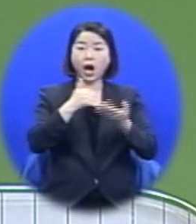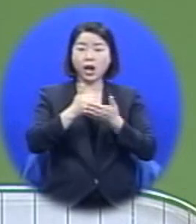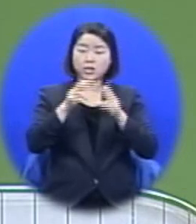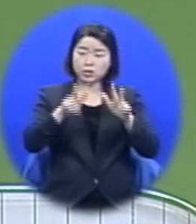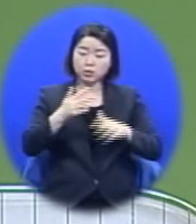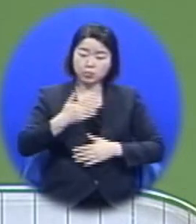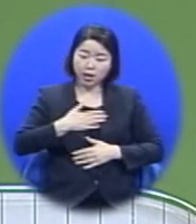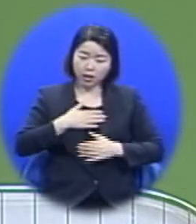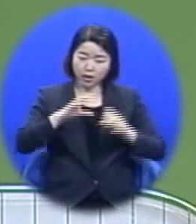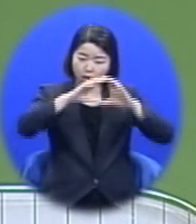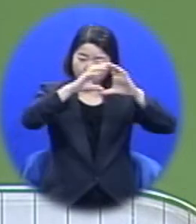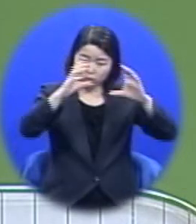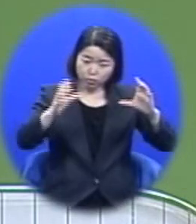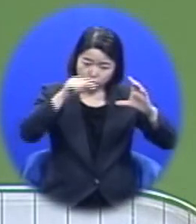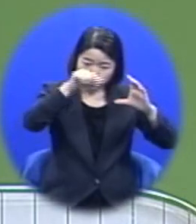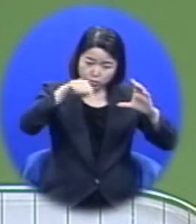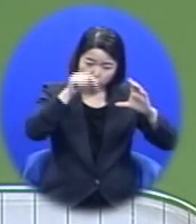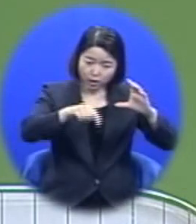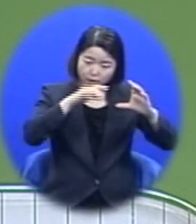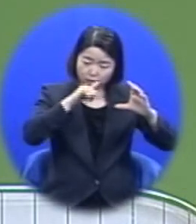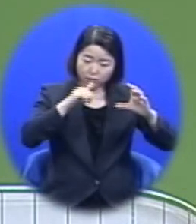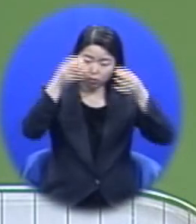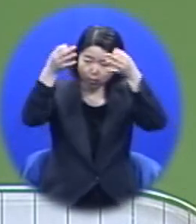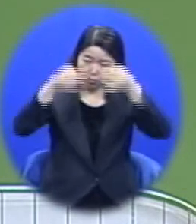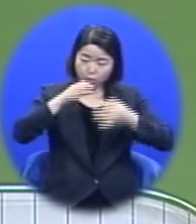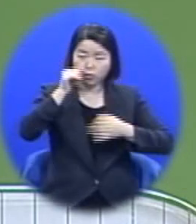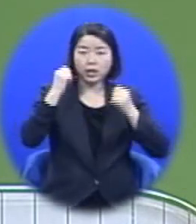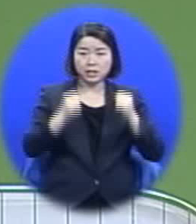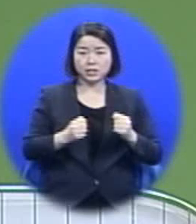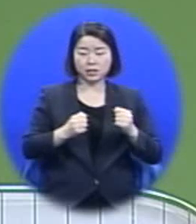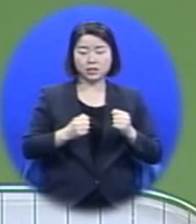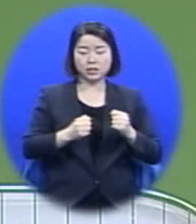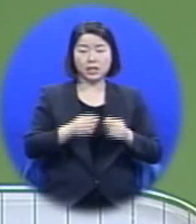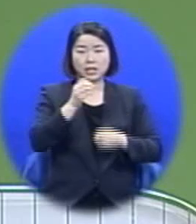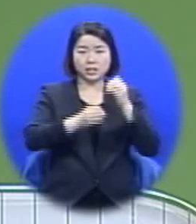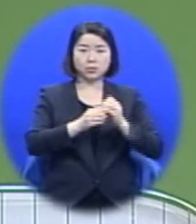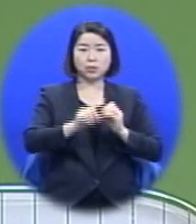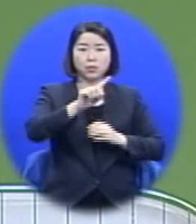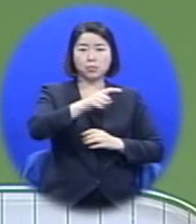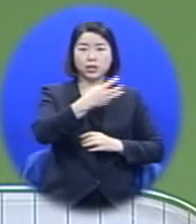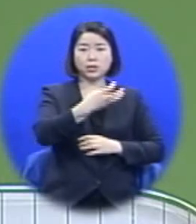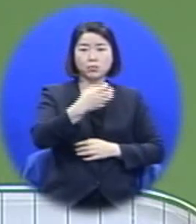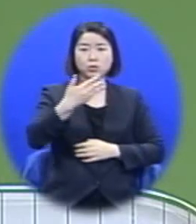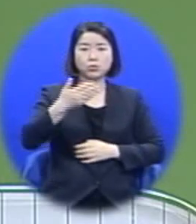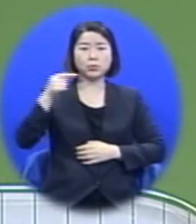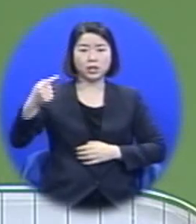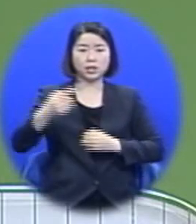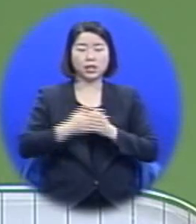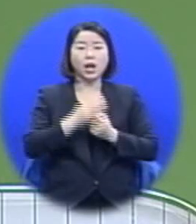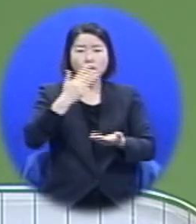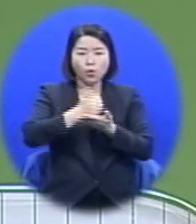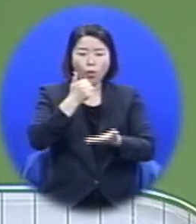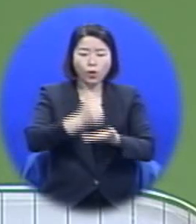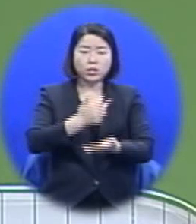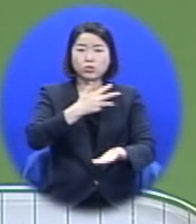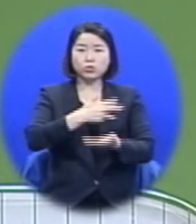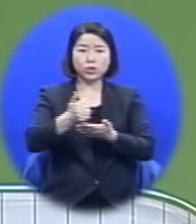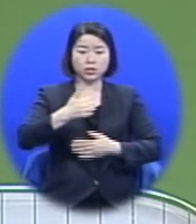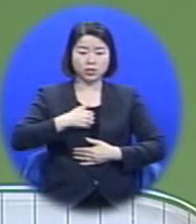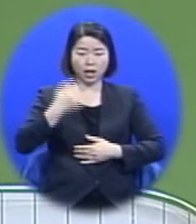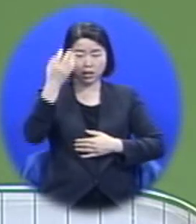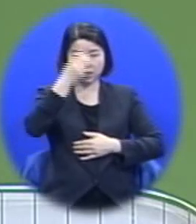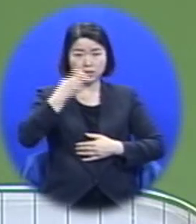속에 있는걸 보고 계시겠지 시편 139편 1절에 여호와여 주께서 나를 살펴